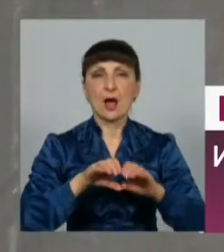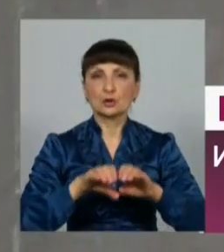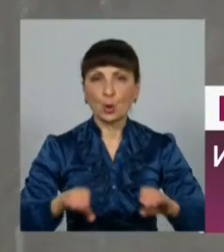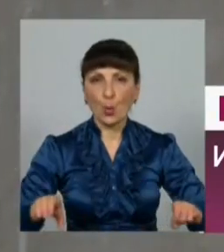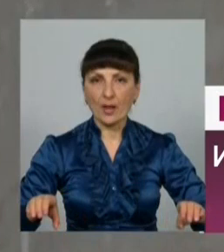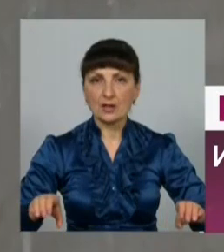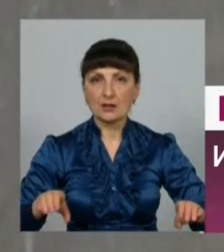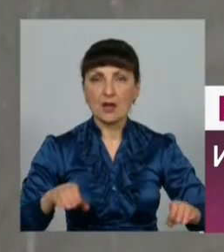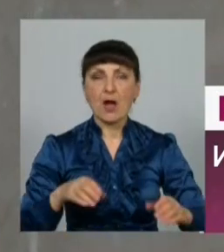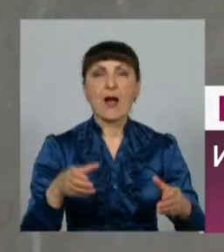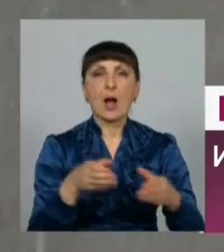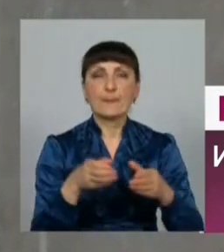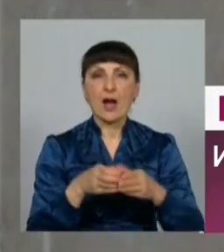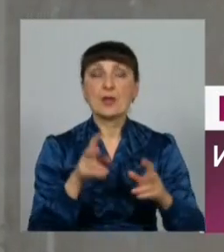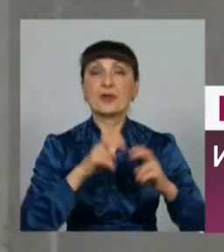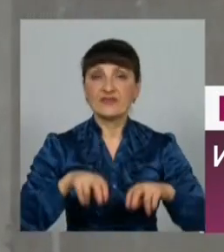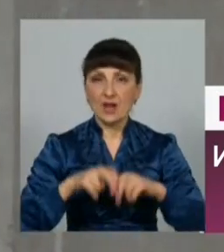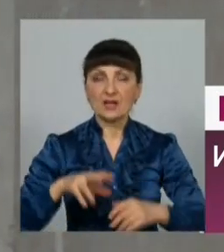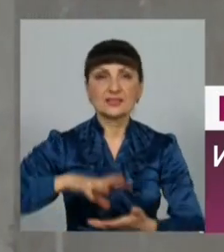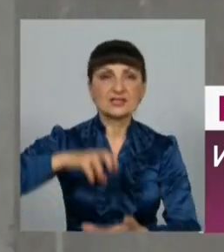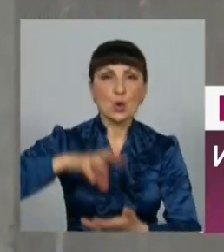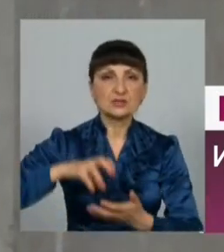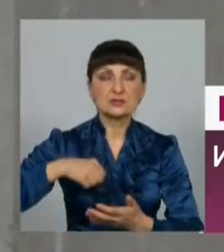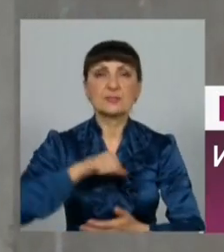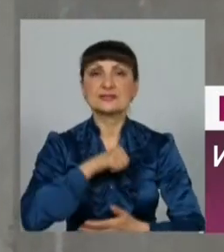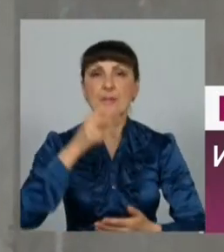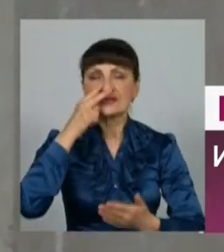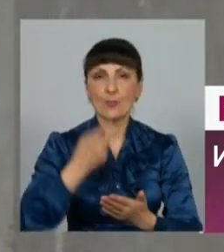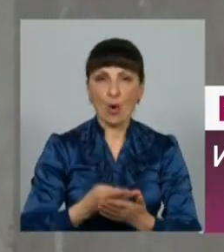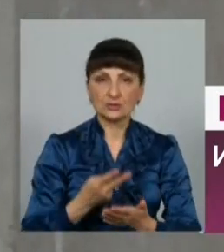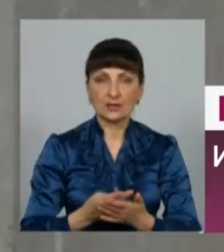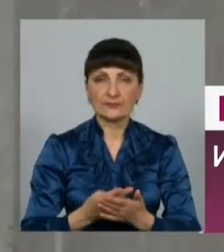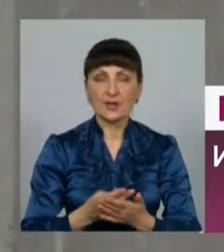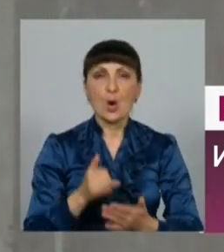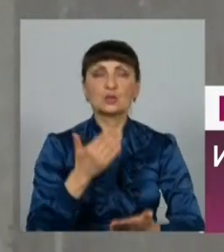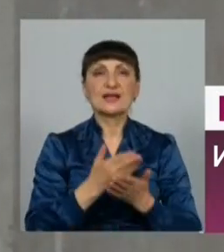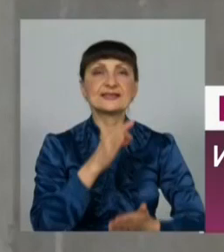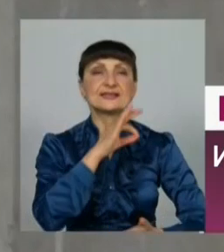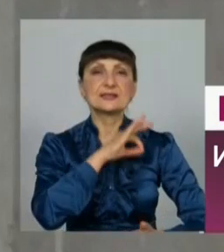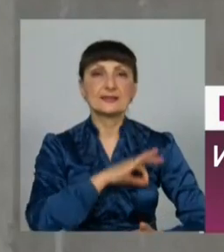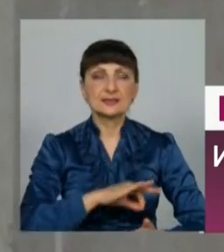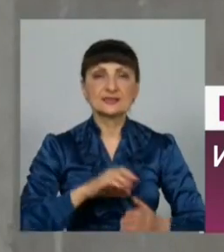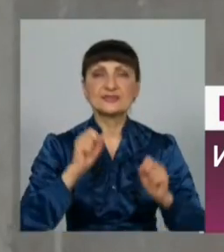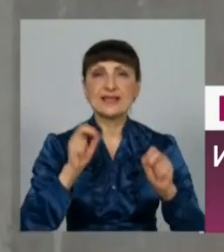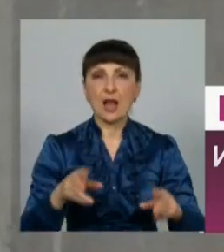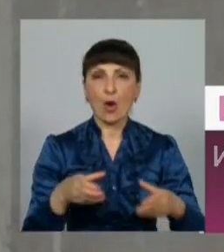подрядная организация проверяет. Насосную станцию мы сами смотрим, проверяем. Есть у нас эксплуатирующая организация, которая тоже